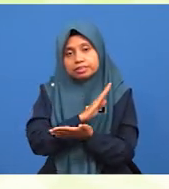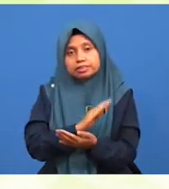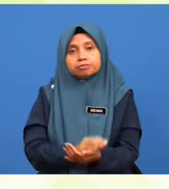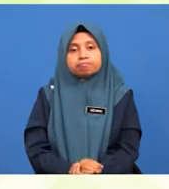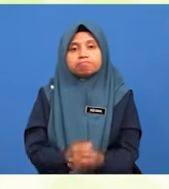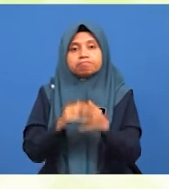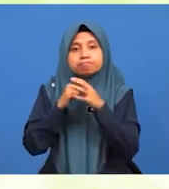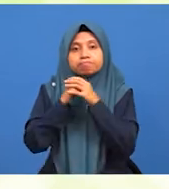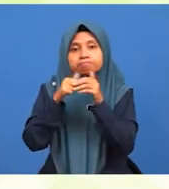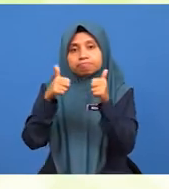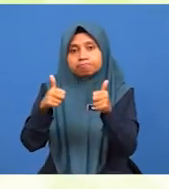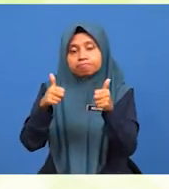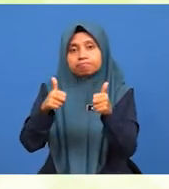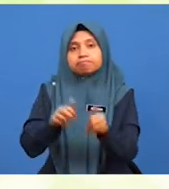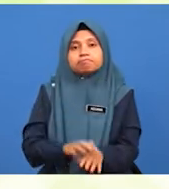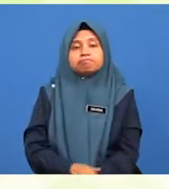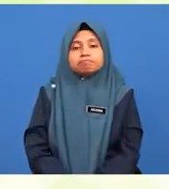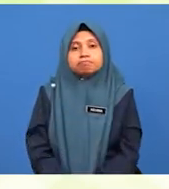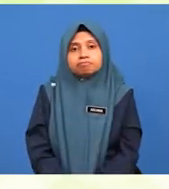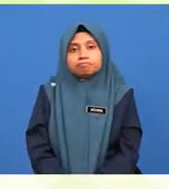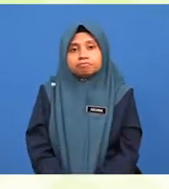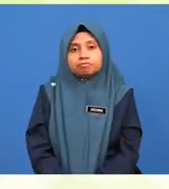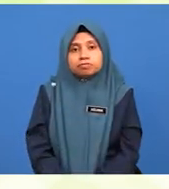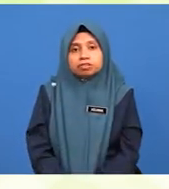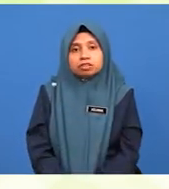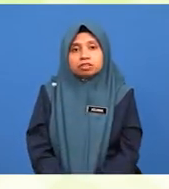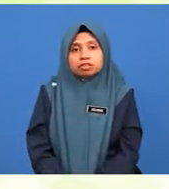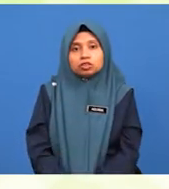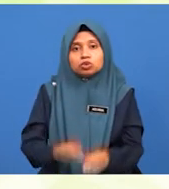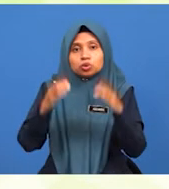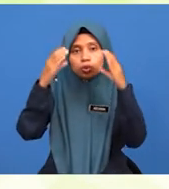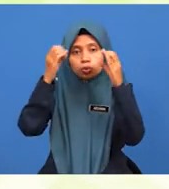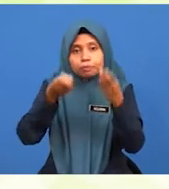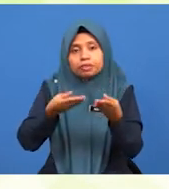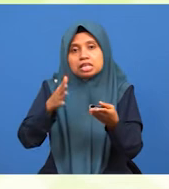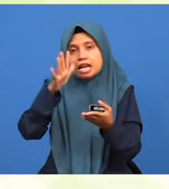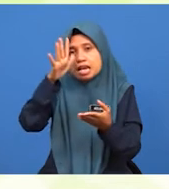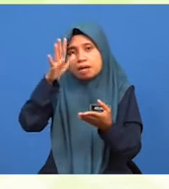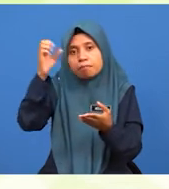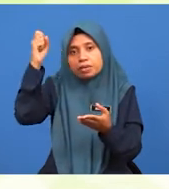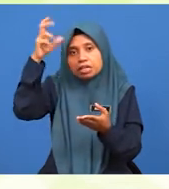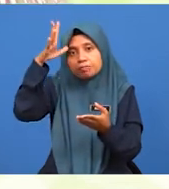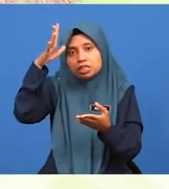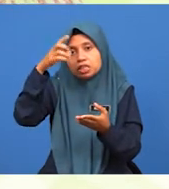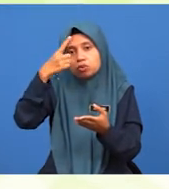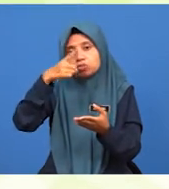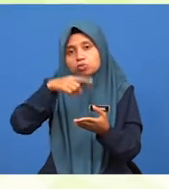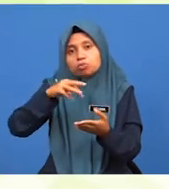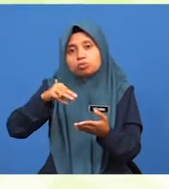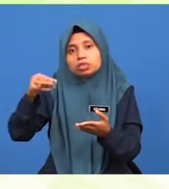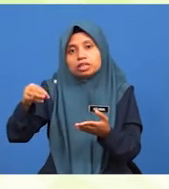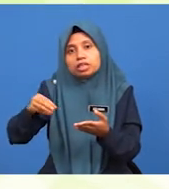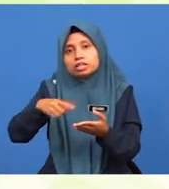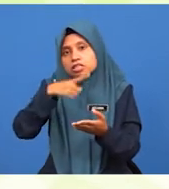Syabas, murid-murid. Kamu semua memang bijak. Cikgu bagi 5 bintang kepada